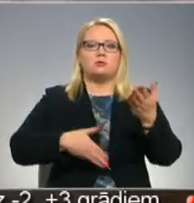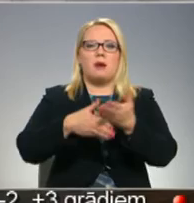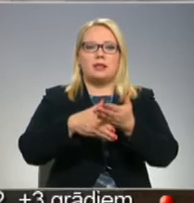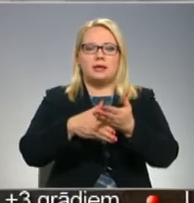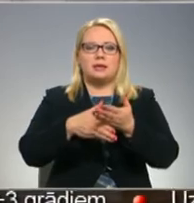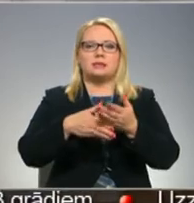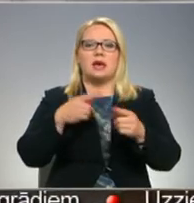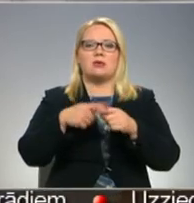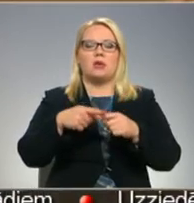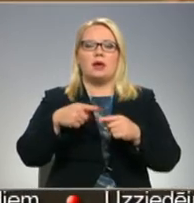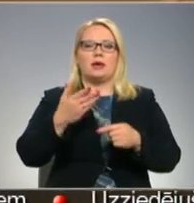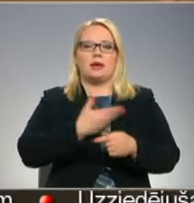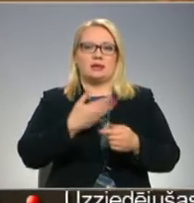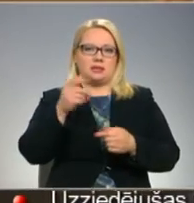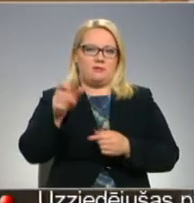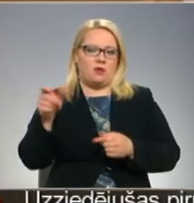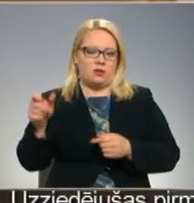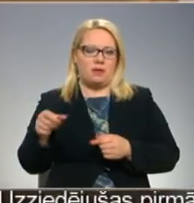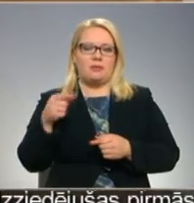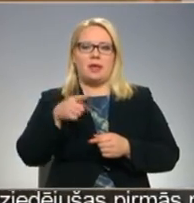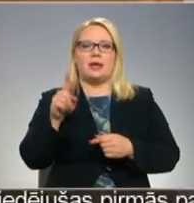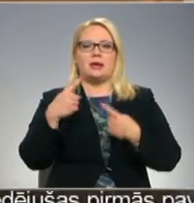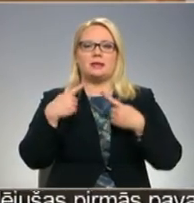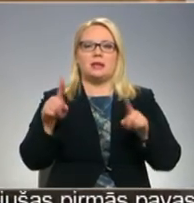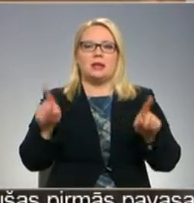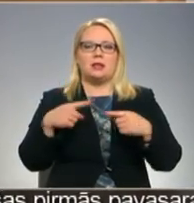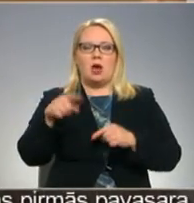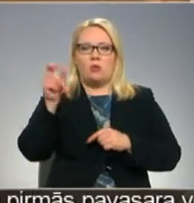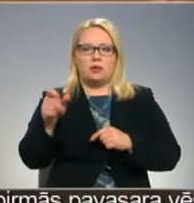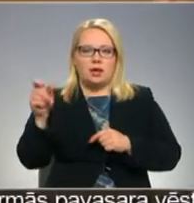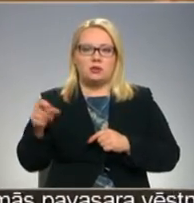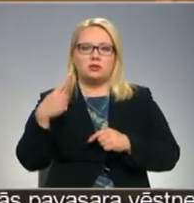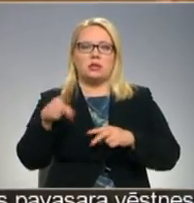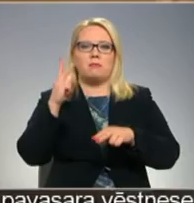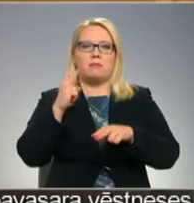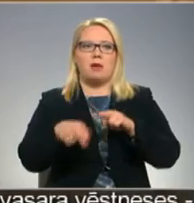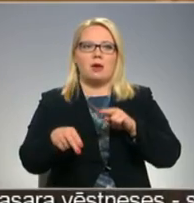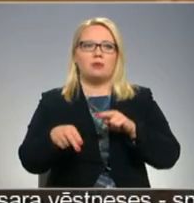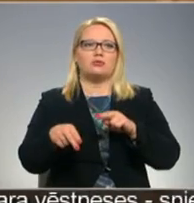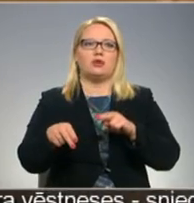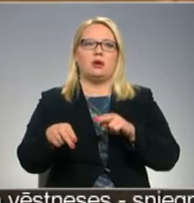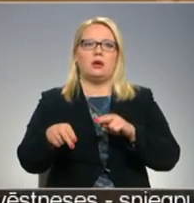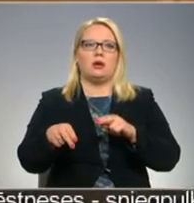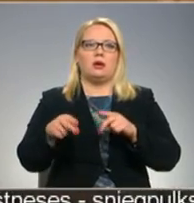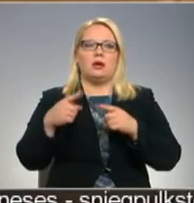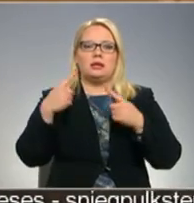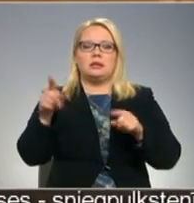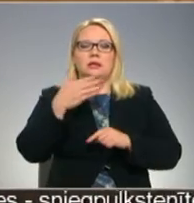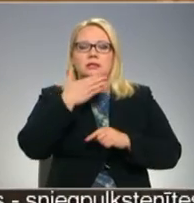četriem pagasta iedzīvotājiem. Viņi ir citautieši, četras klases beigušas, latviešu valodu kā nu katrs pārmaina. Nu, cits